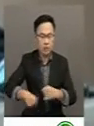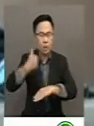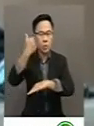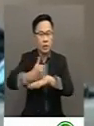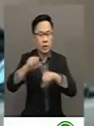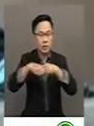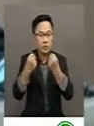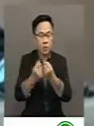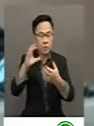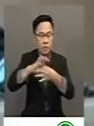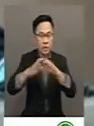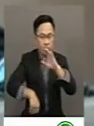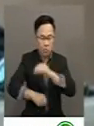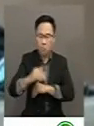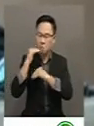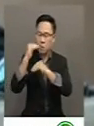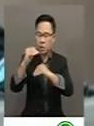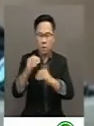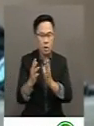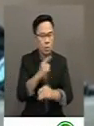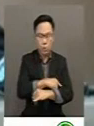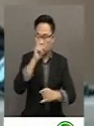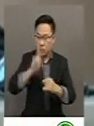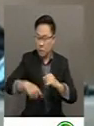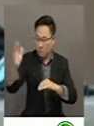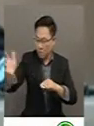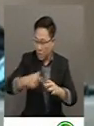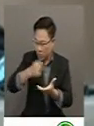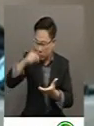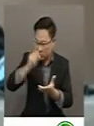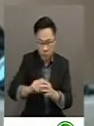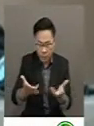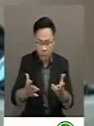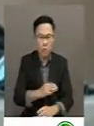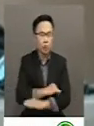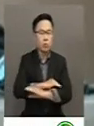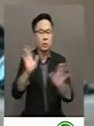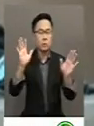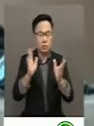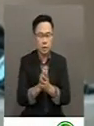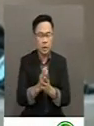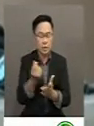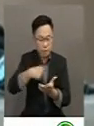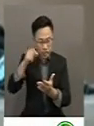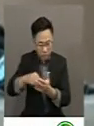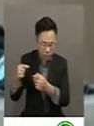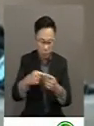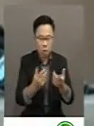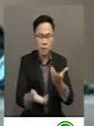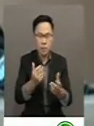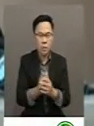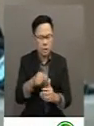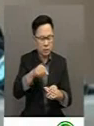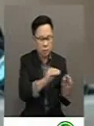รวจเอกสมยศพุ่มพันธุ์ม่วงนายกสมาคมกีฬาฟุตบอลแห่งประเทศไทยขีดเส้นตายเอาไว้การต่อสัญญาฉบับใหม่ครั้งนี้ยืดเยื้อมาน